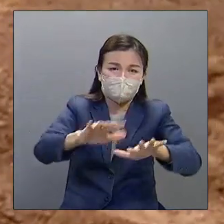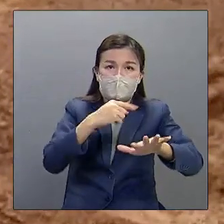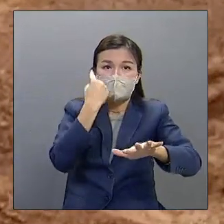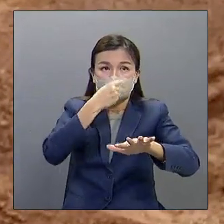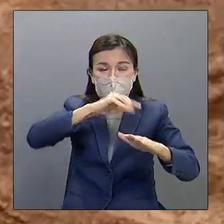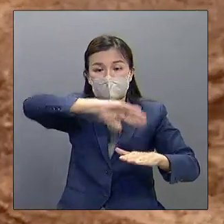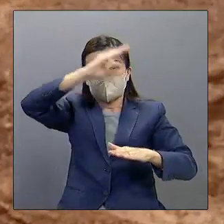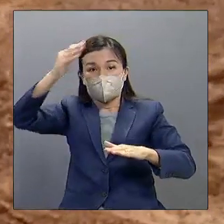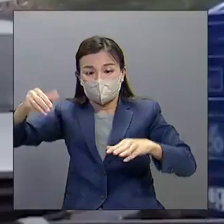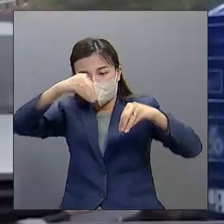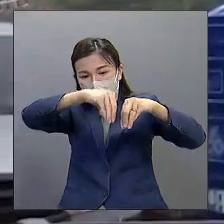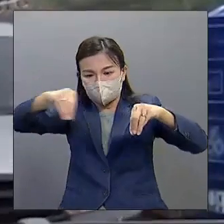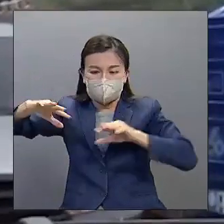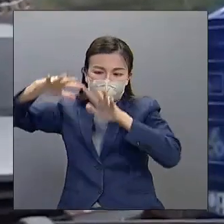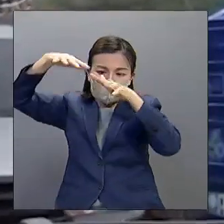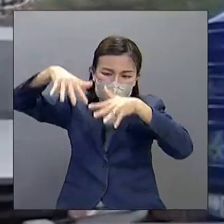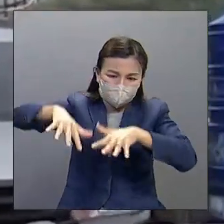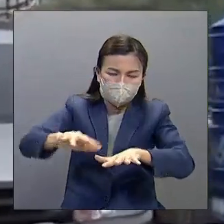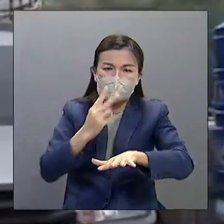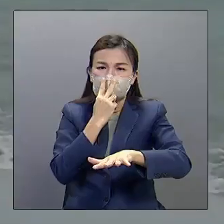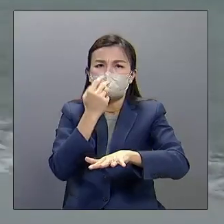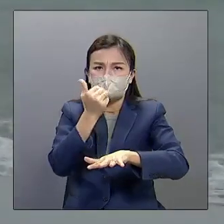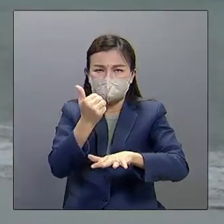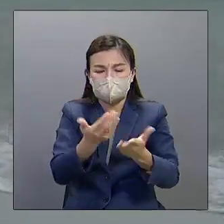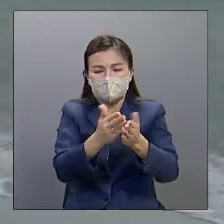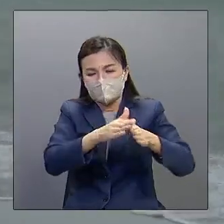าดเชิงเขาใกล้ทางน้ำไหลผ่านและในบริเวณพื้นที่ลุ่ม